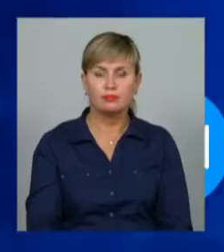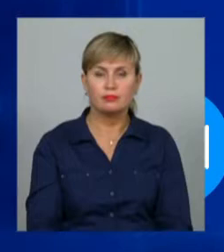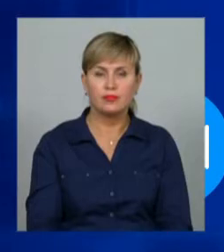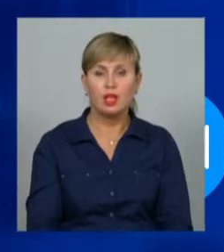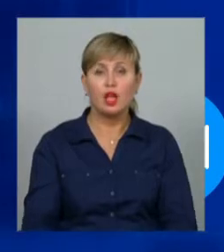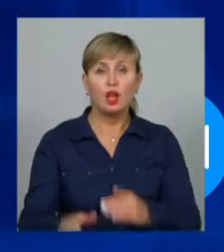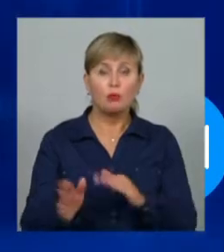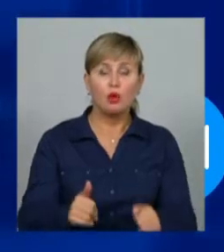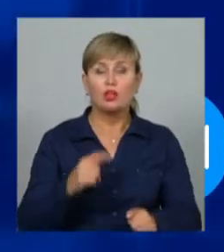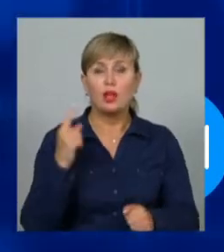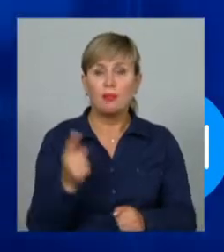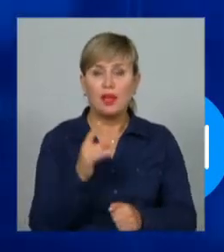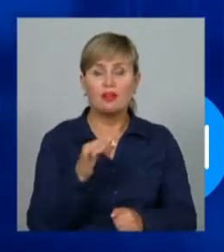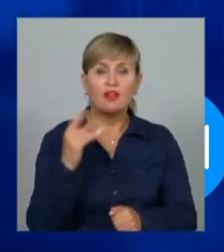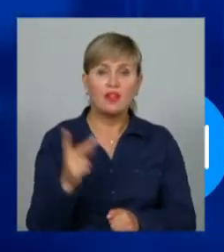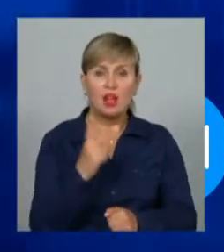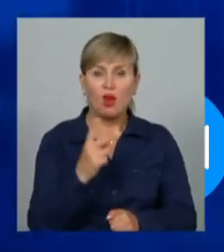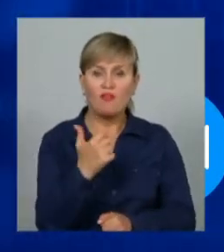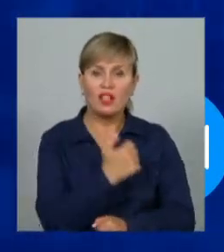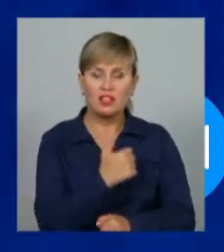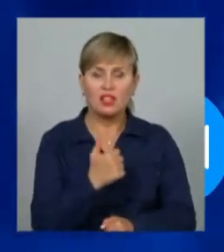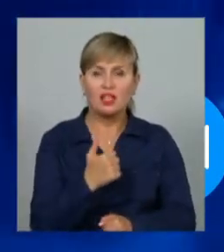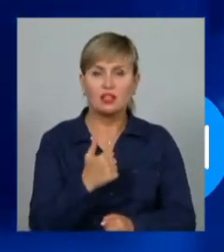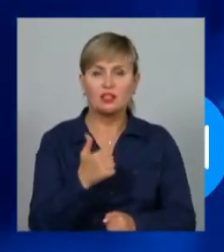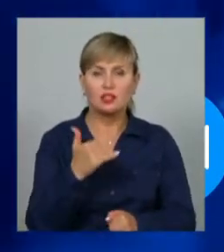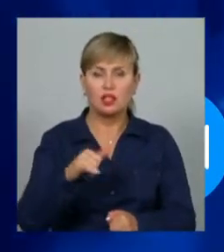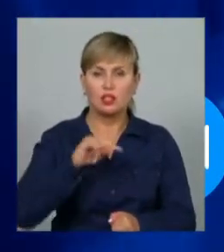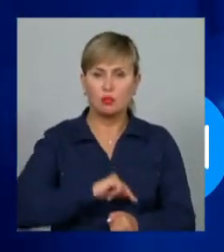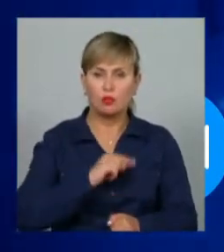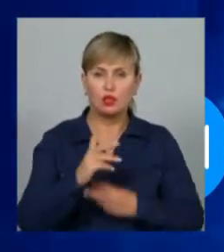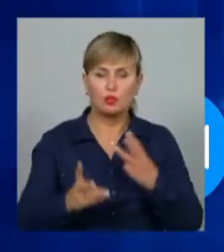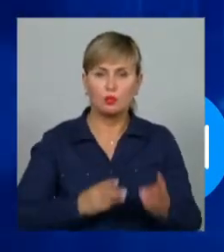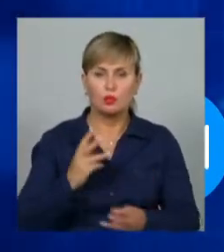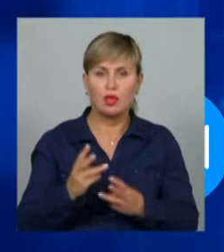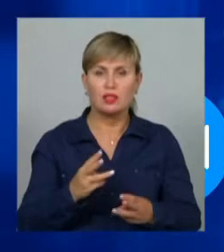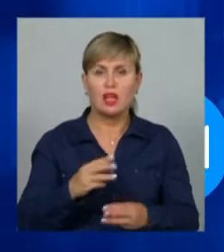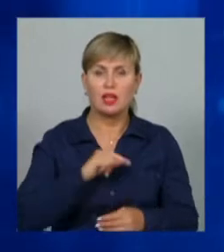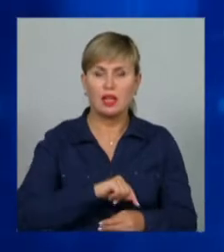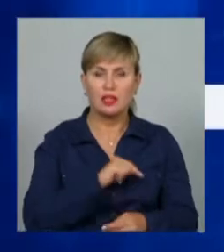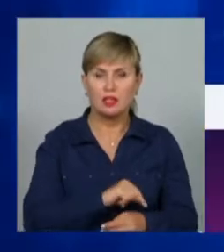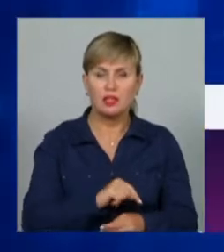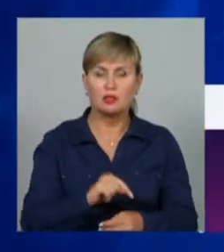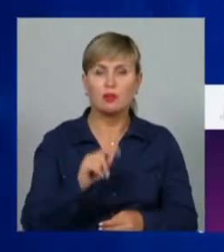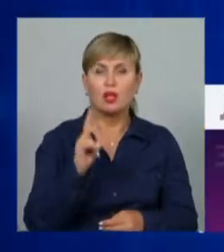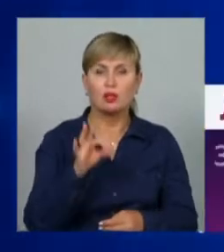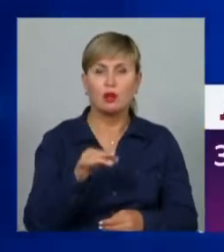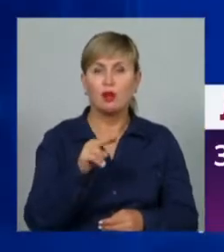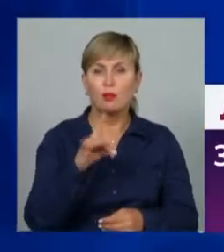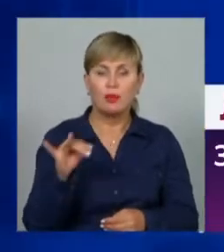после первой и второй вакцинации, значит, идет иммунная стимуляция организма, но